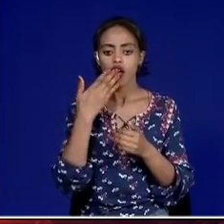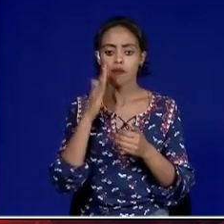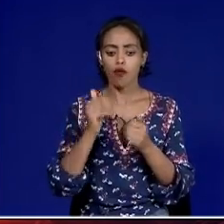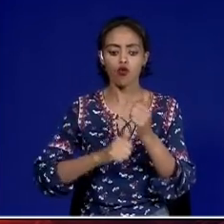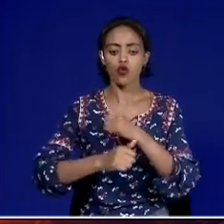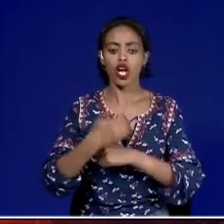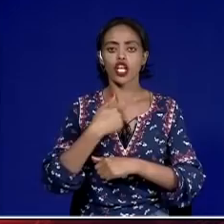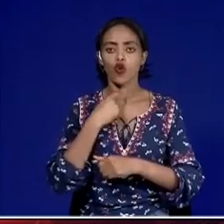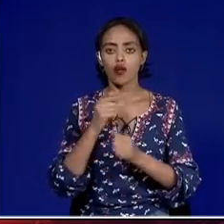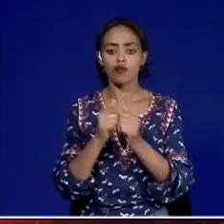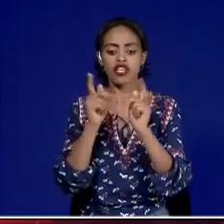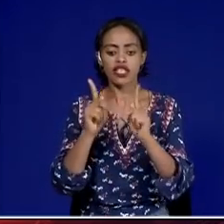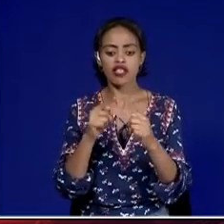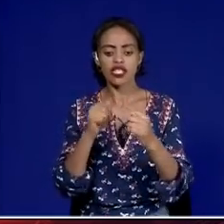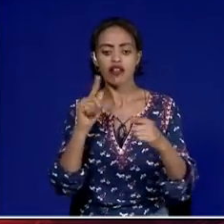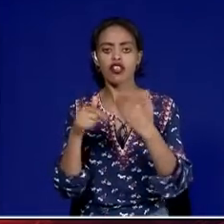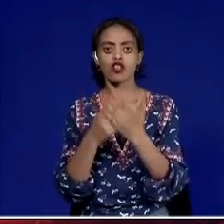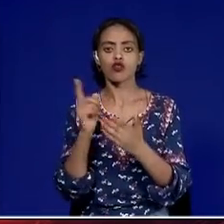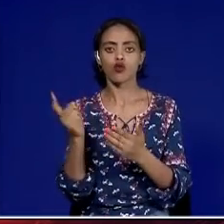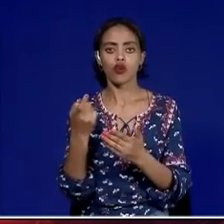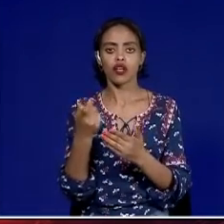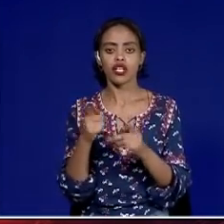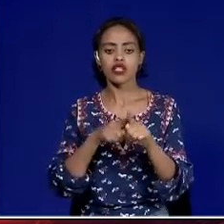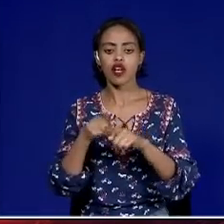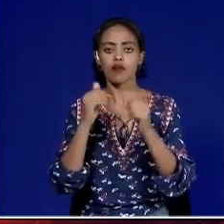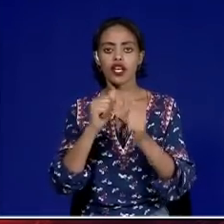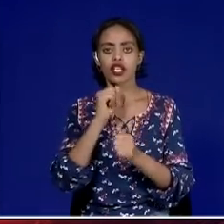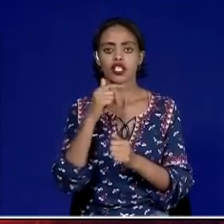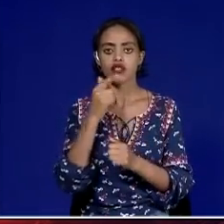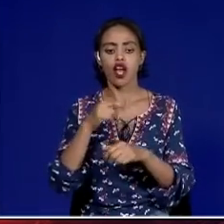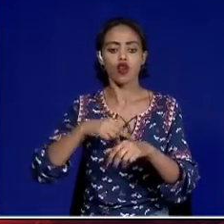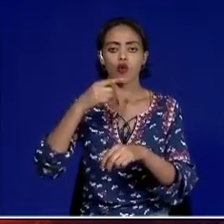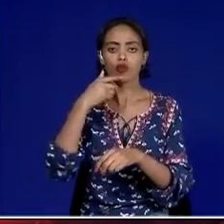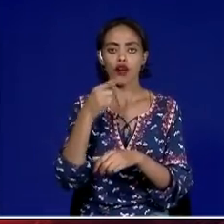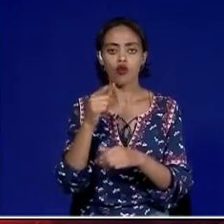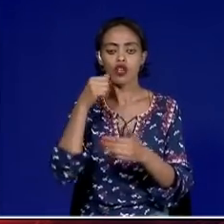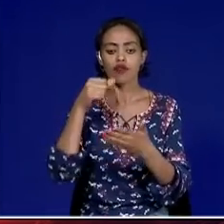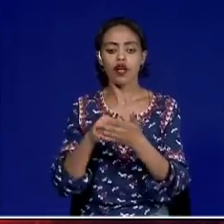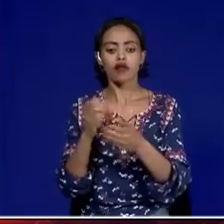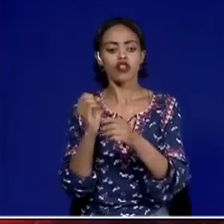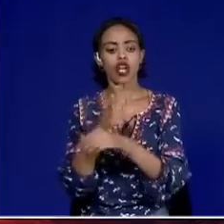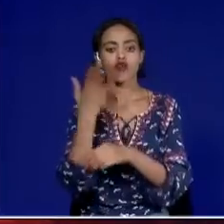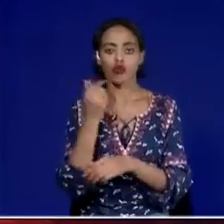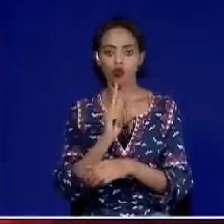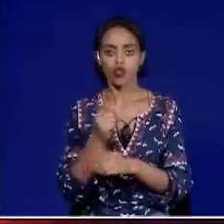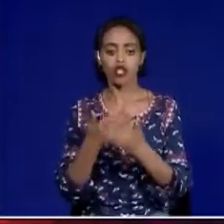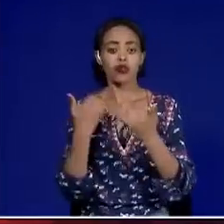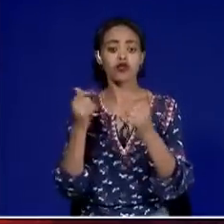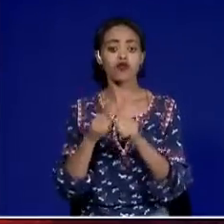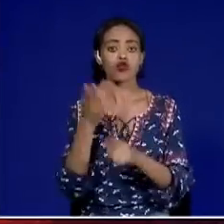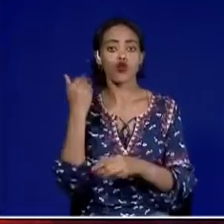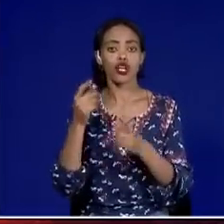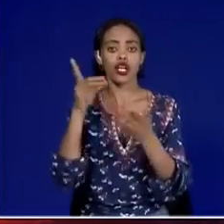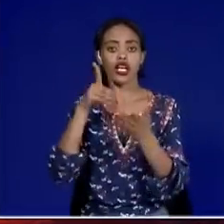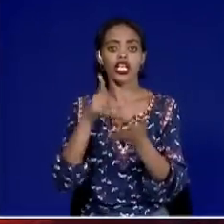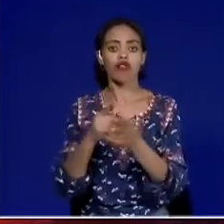مسحورة السب زيس أنا قرط سلسلة زخانة مسحورة السب كسمع مع أي خلنا وزي على العلو أنت هايلو دب دابي صحفنا مزاج جايت مالك قدم حزي بزنا ورو كنت باع كاب